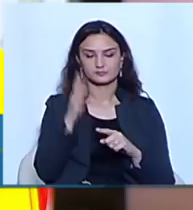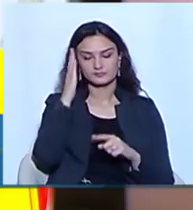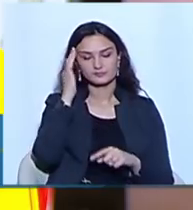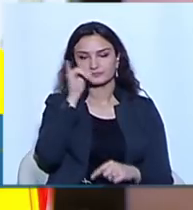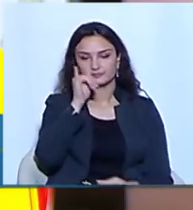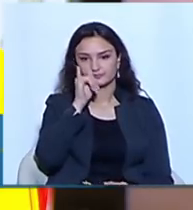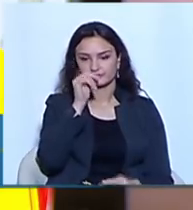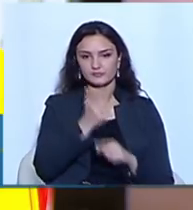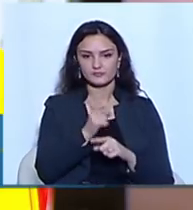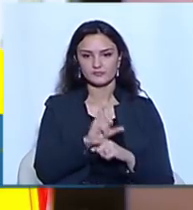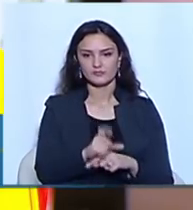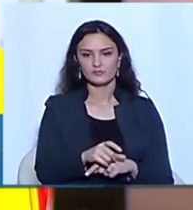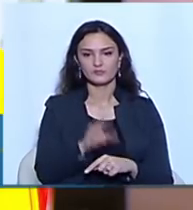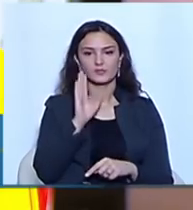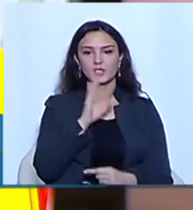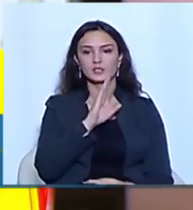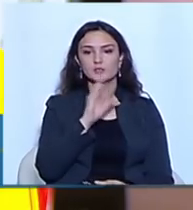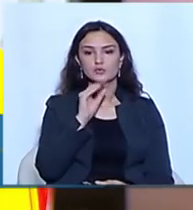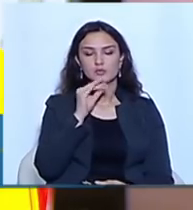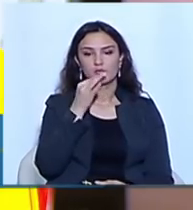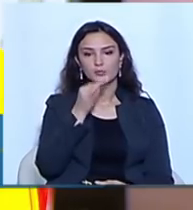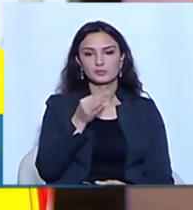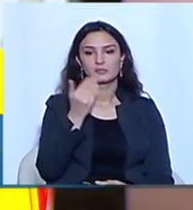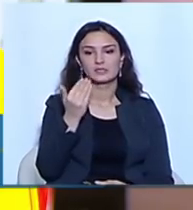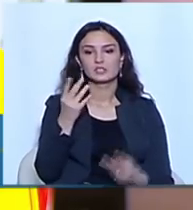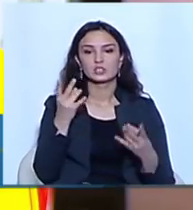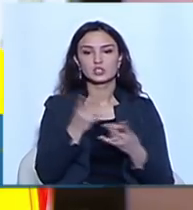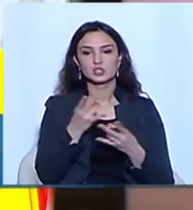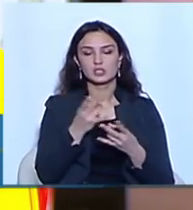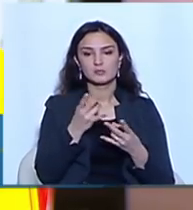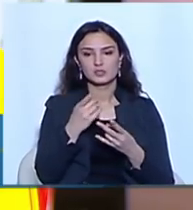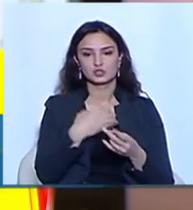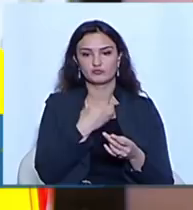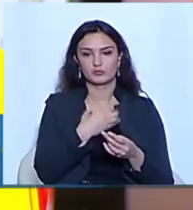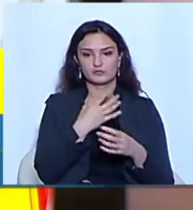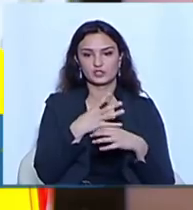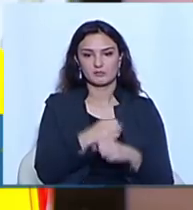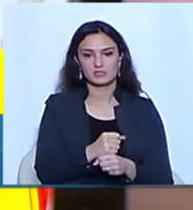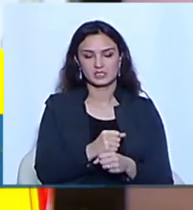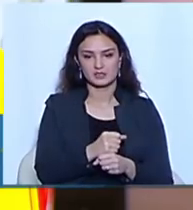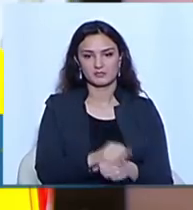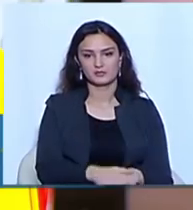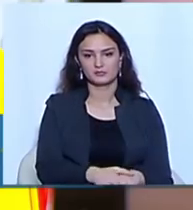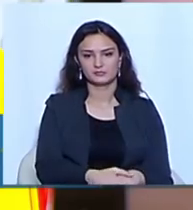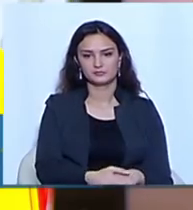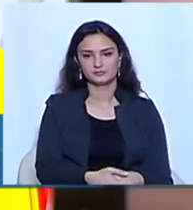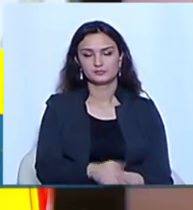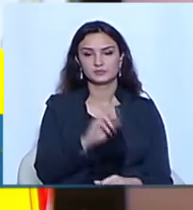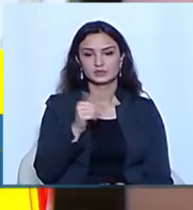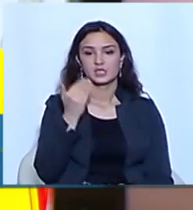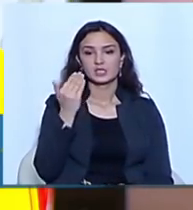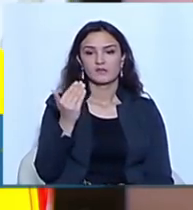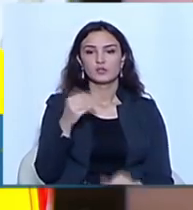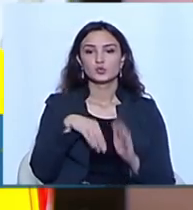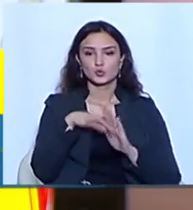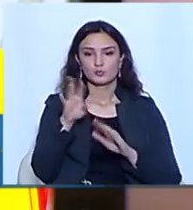ძილი აქვს. დედებს როცა ვეუბნები, რომ თქვენ გჭირდებათ შფოთვის შემცირება და თქვენ